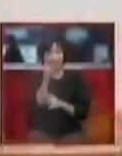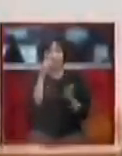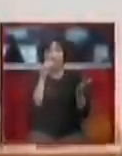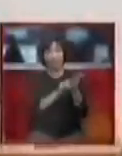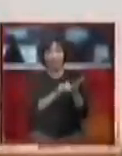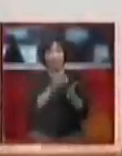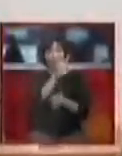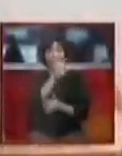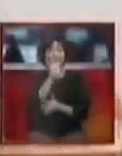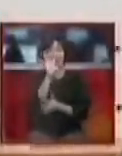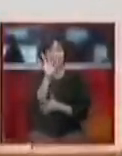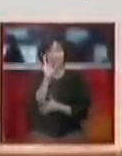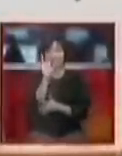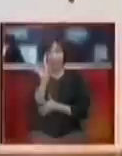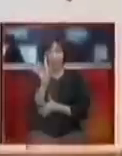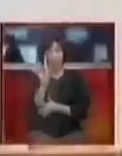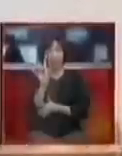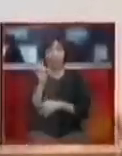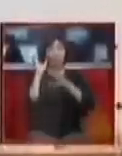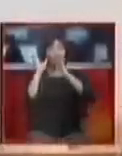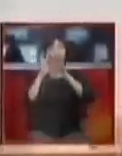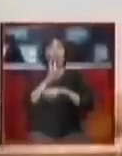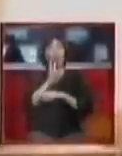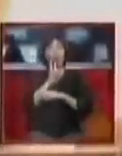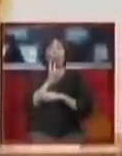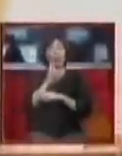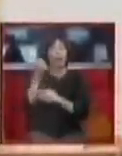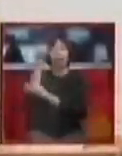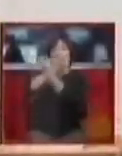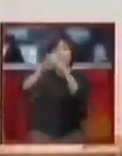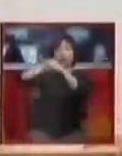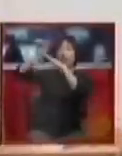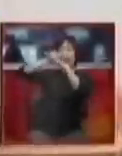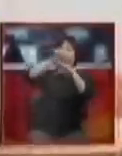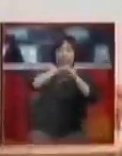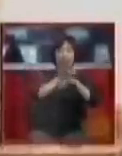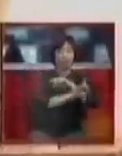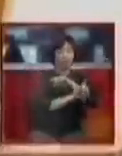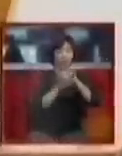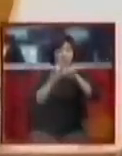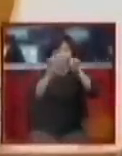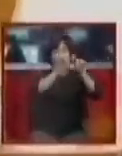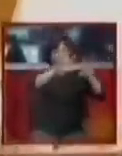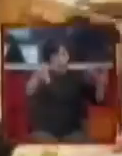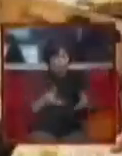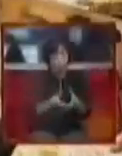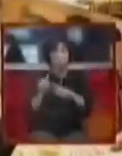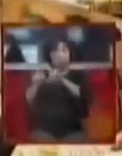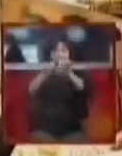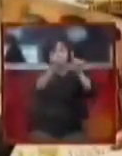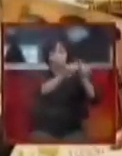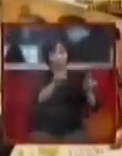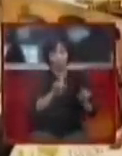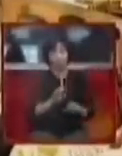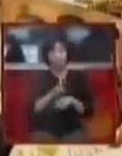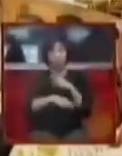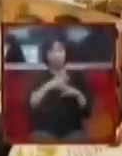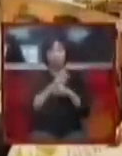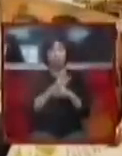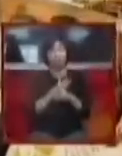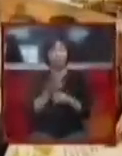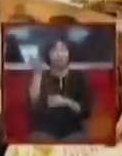16,756,498 liters ng cocoa water ang in-export ng Pilipinas. Ang cocoa choir naman, kung dati